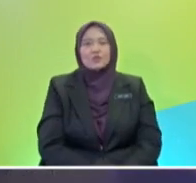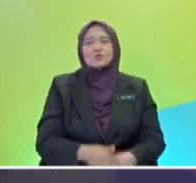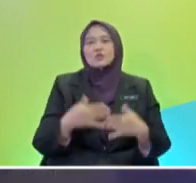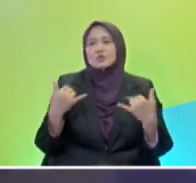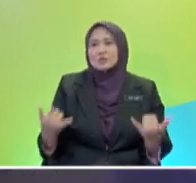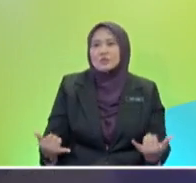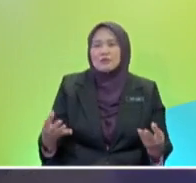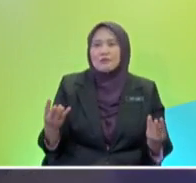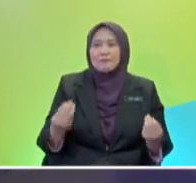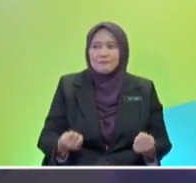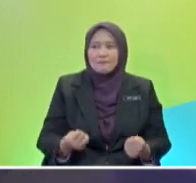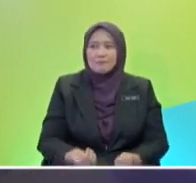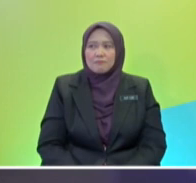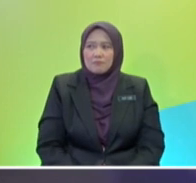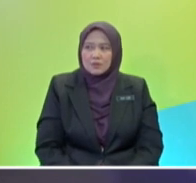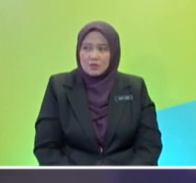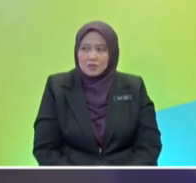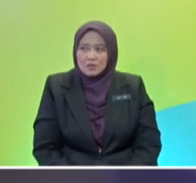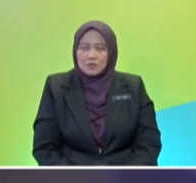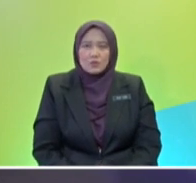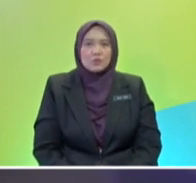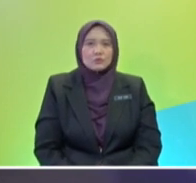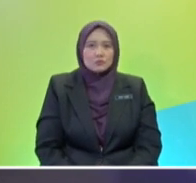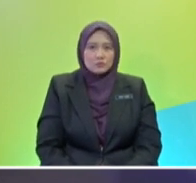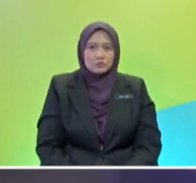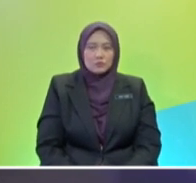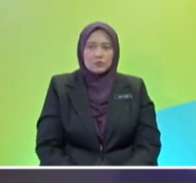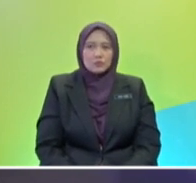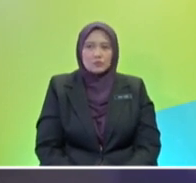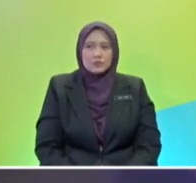diselesaikan masalah tadi bola pingpongnya